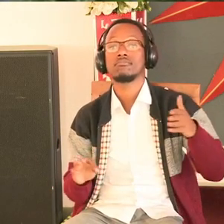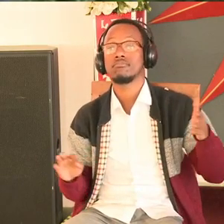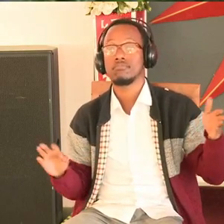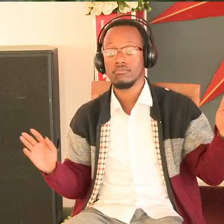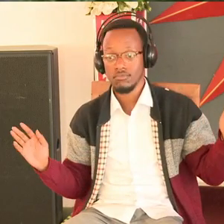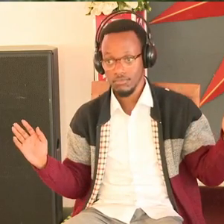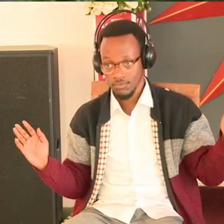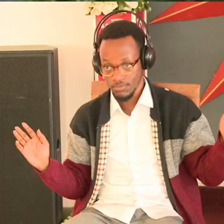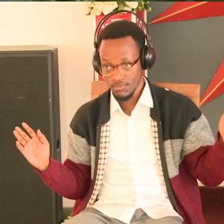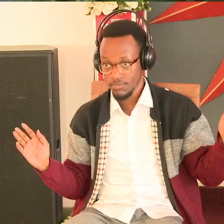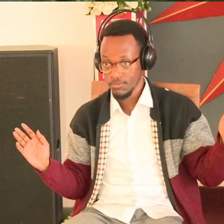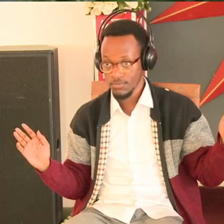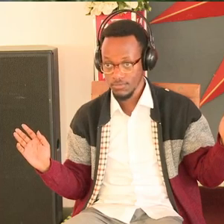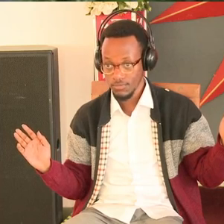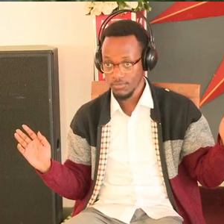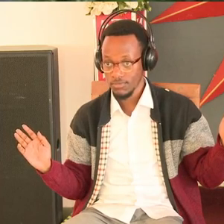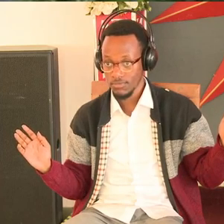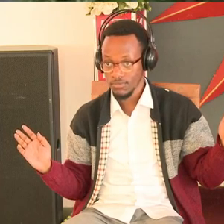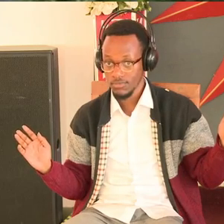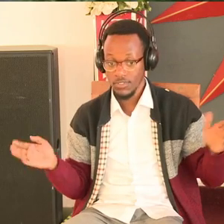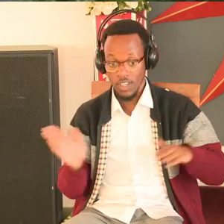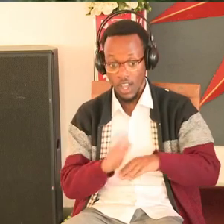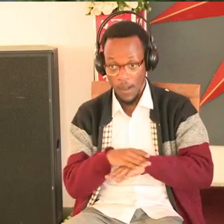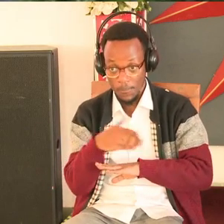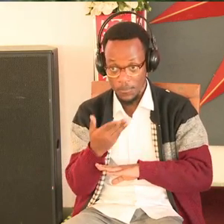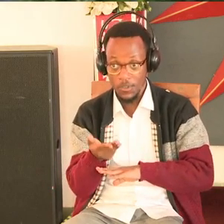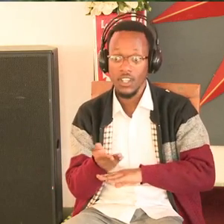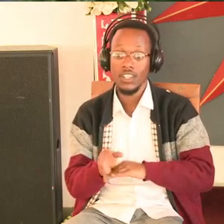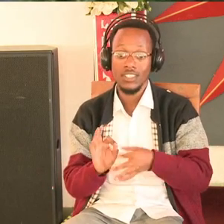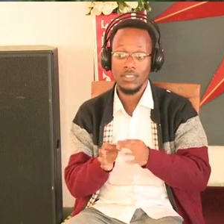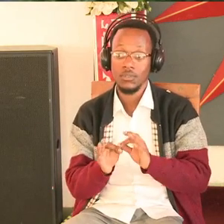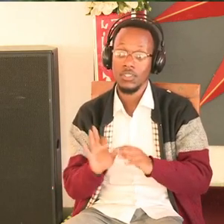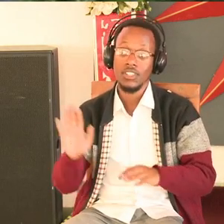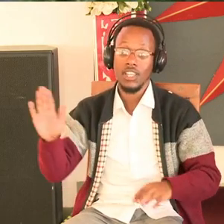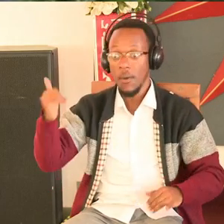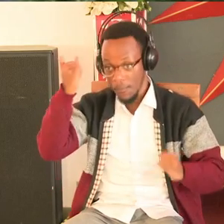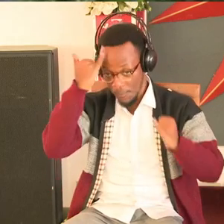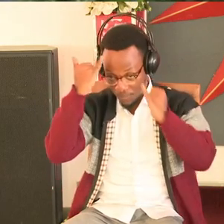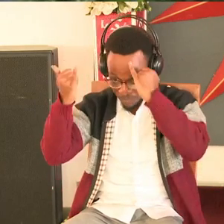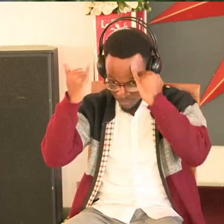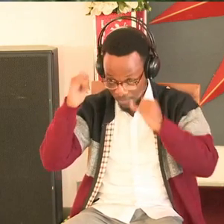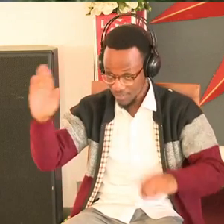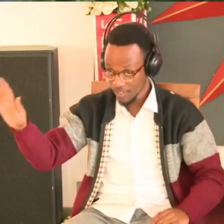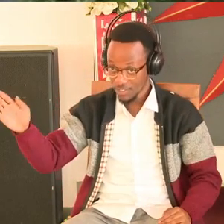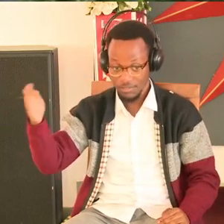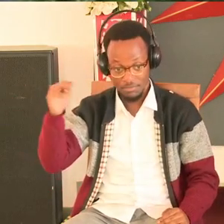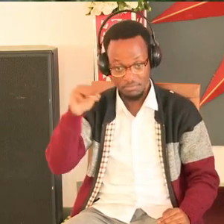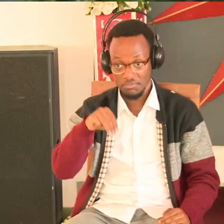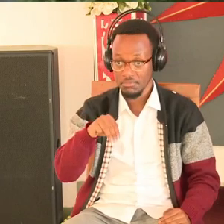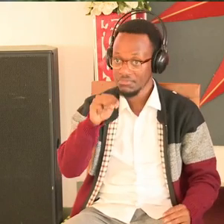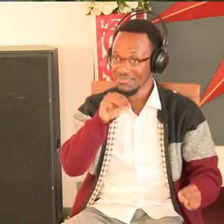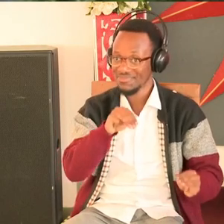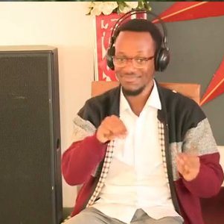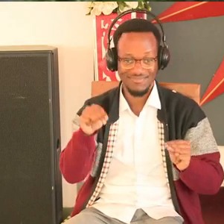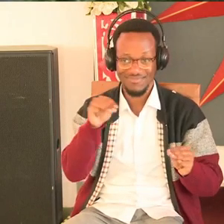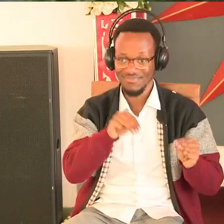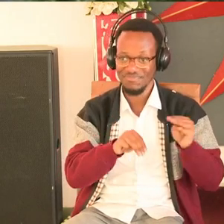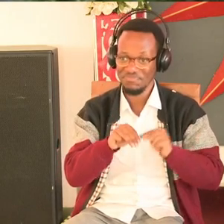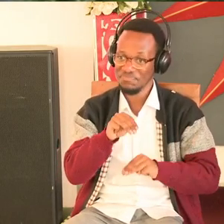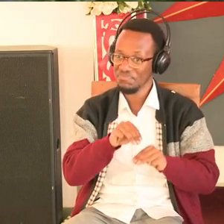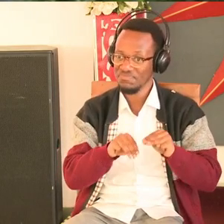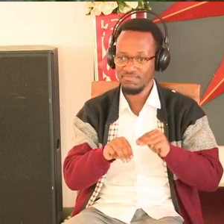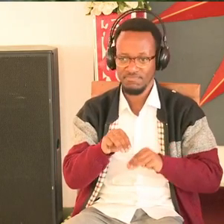bagasobanura hirya no hino barasobanura noneho bakazana insobanuro zabo bwite noneho bakazana n'ibitekerezo byabo